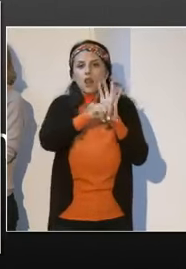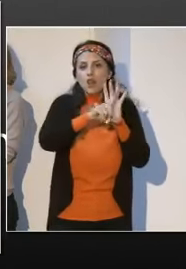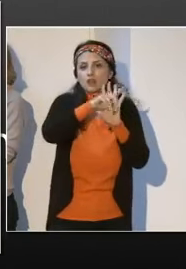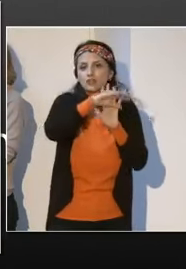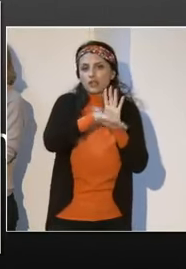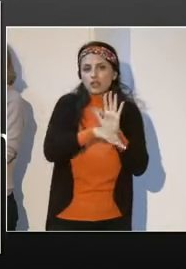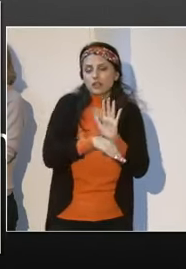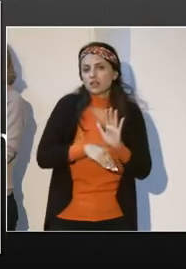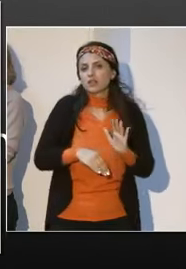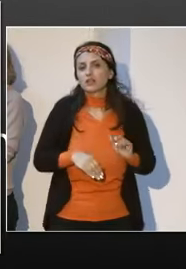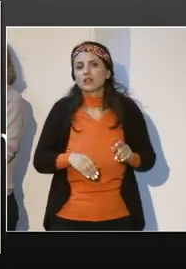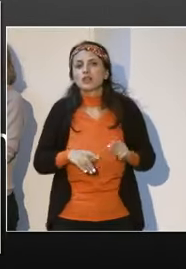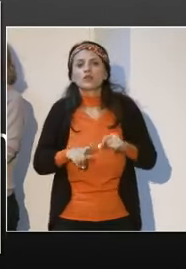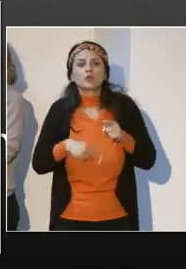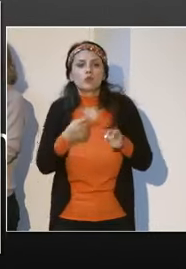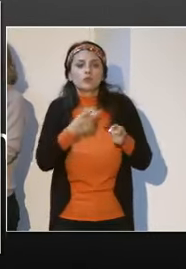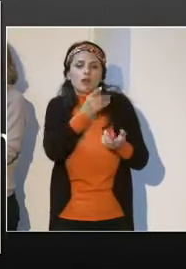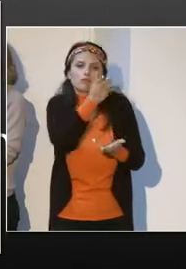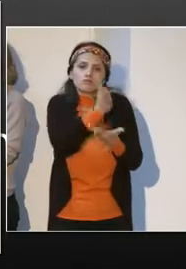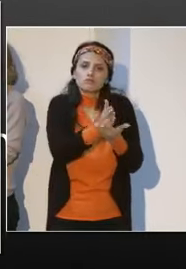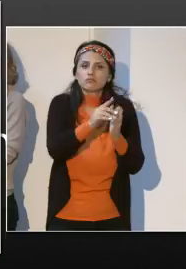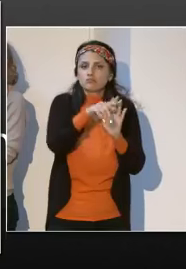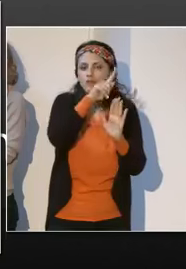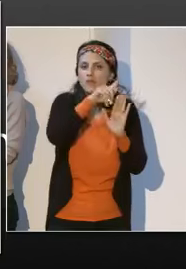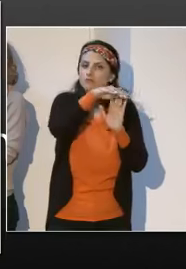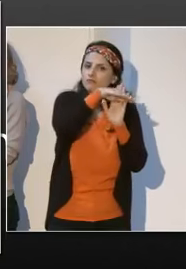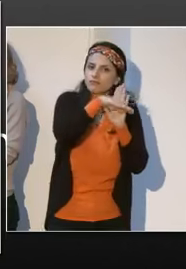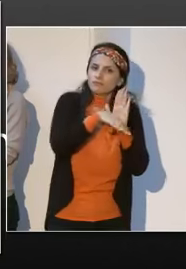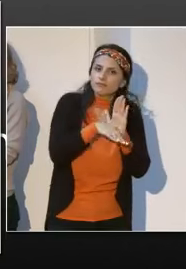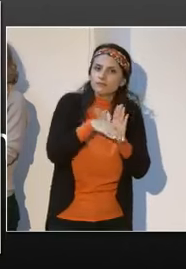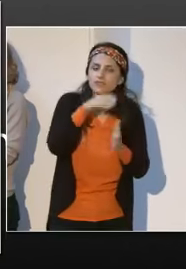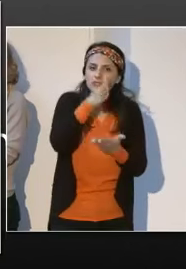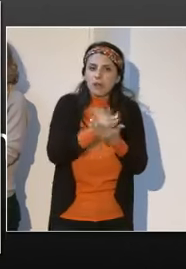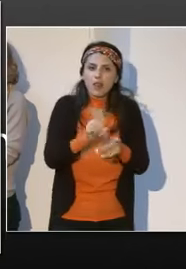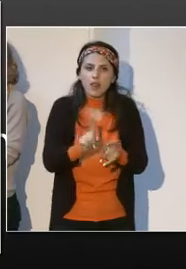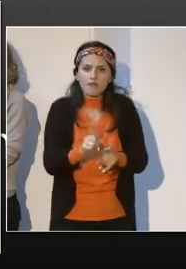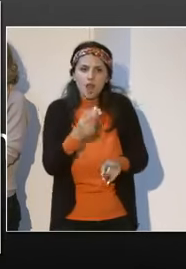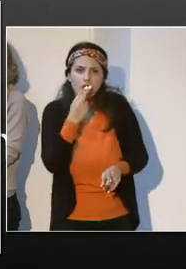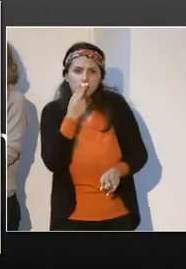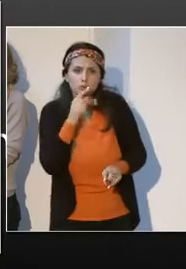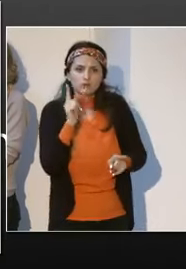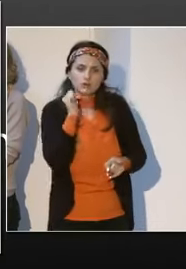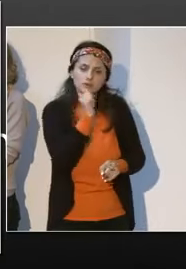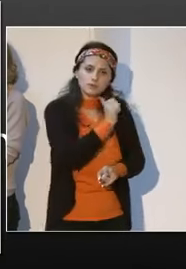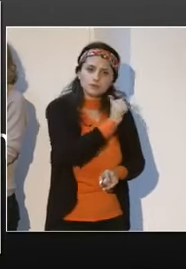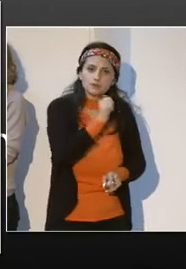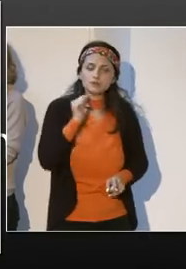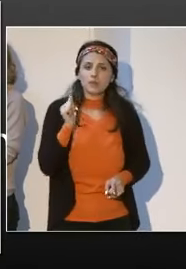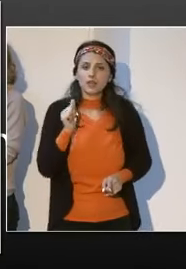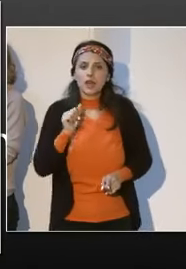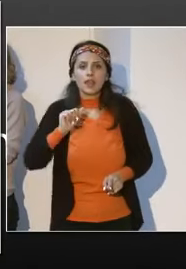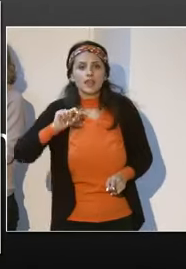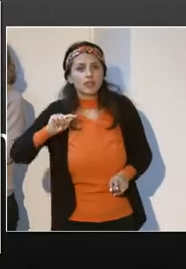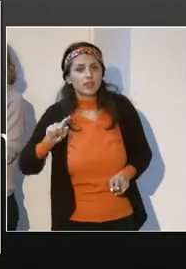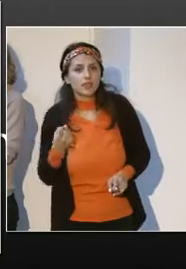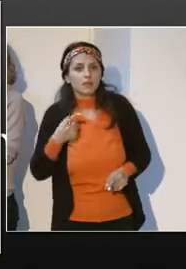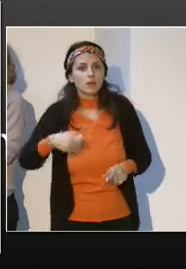dupa norme stabilite arbitrar trebuie modificat intro norma